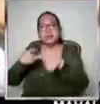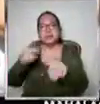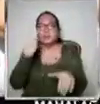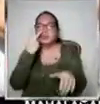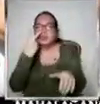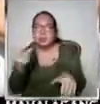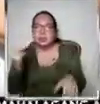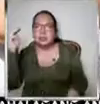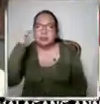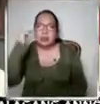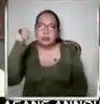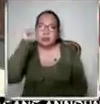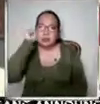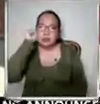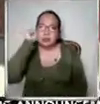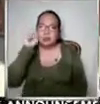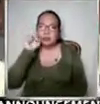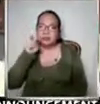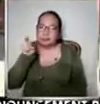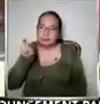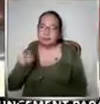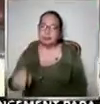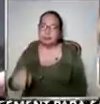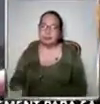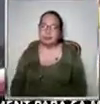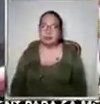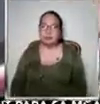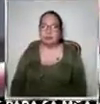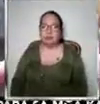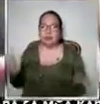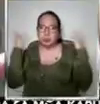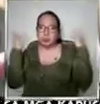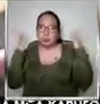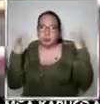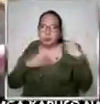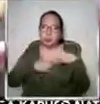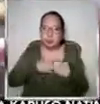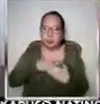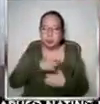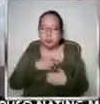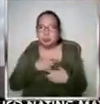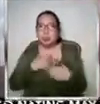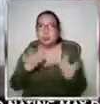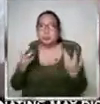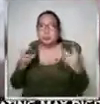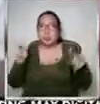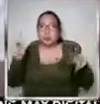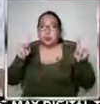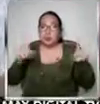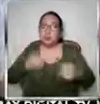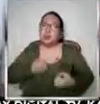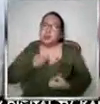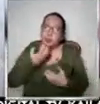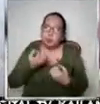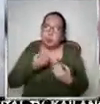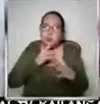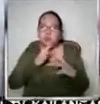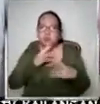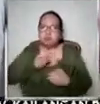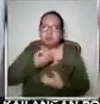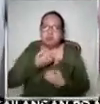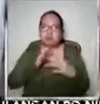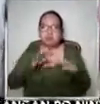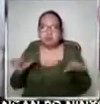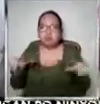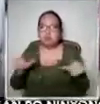Sabay-sabay naglalabas ng hinaing. Iisa lang naman ang tanong. Nasaan na ang ayuda? Hindi kami inaasikaso. Pinagpapasapasahan